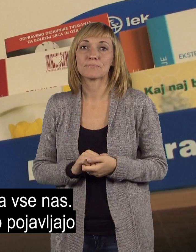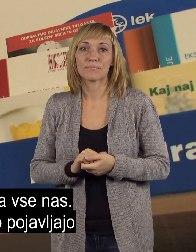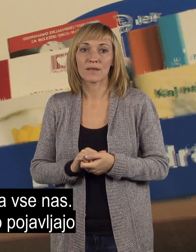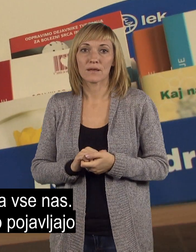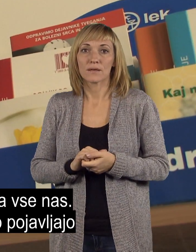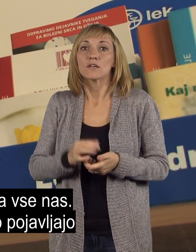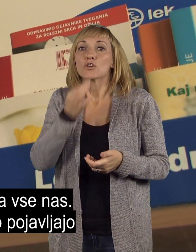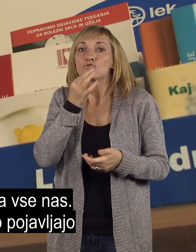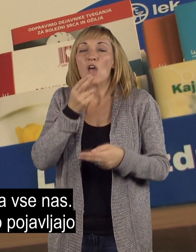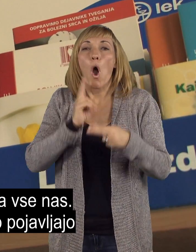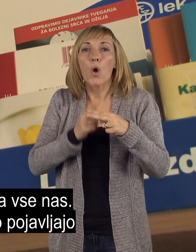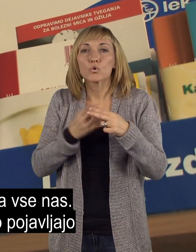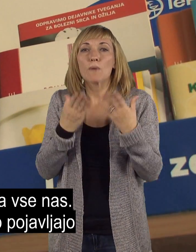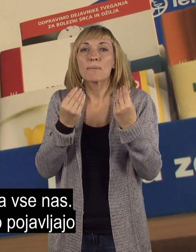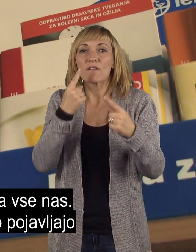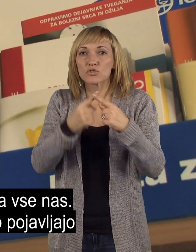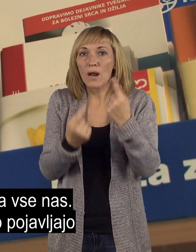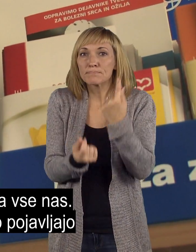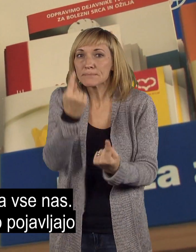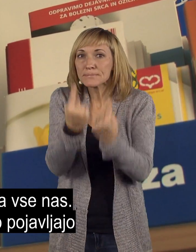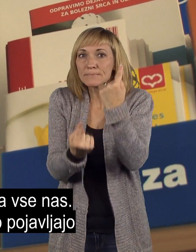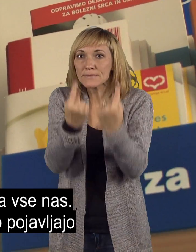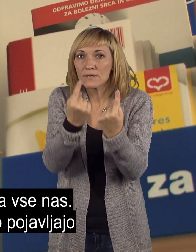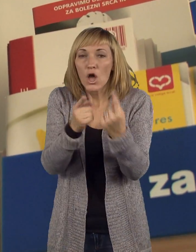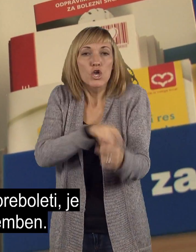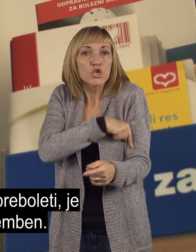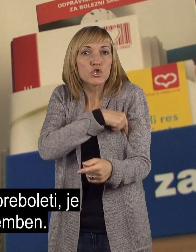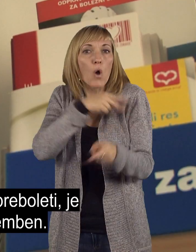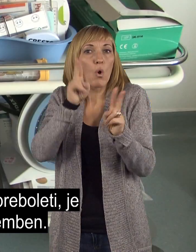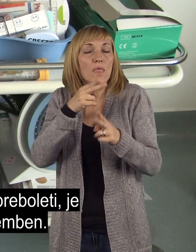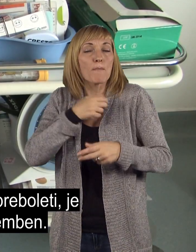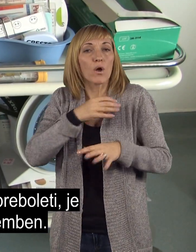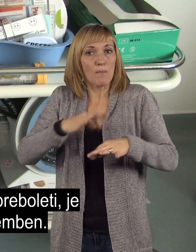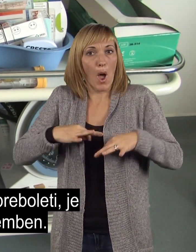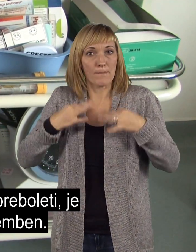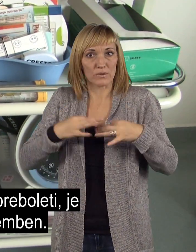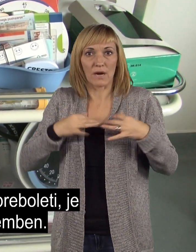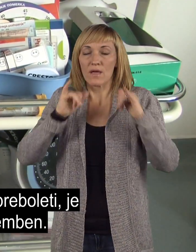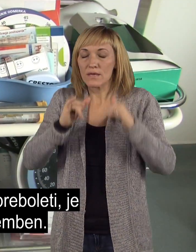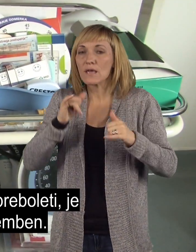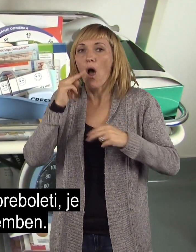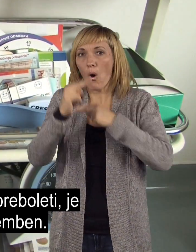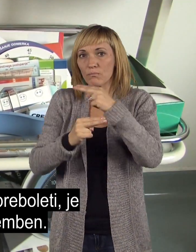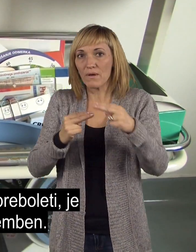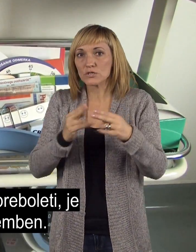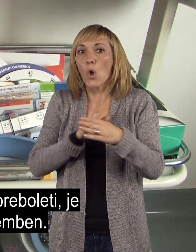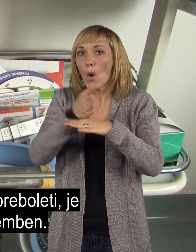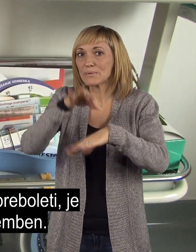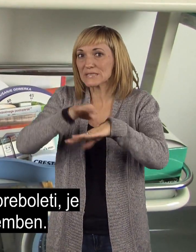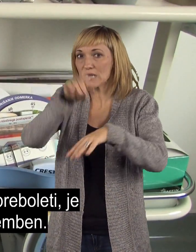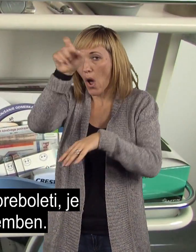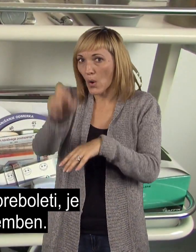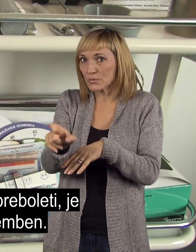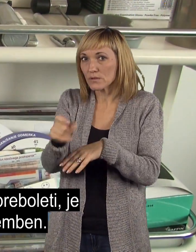nas. Če se okužbe prepogosto pojavljajo in jih dolgo ne moremo preboleti, na vsak način je obisk